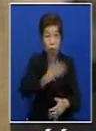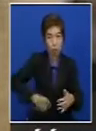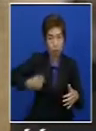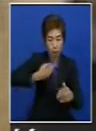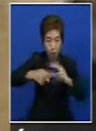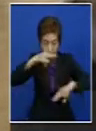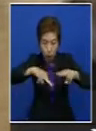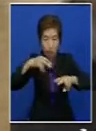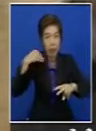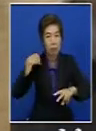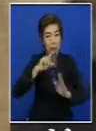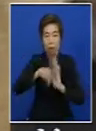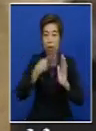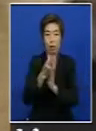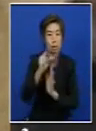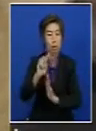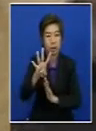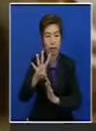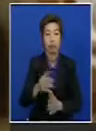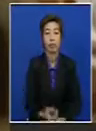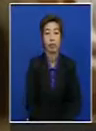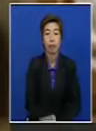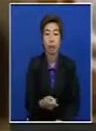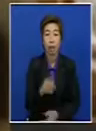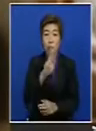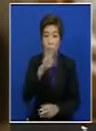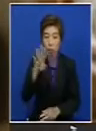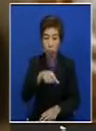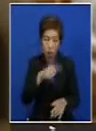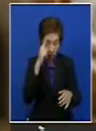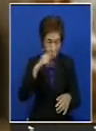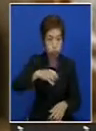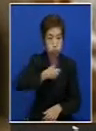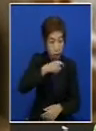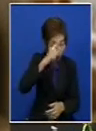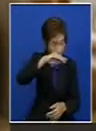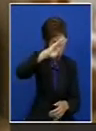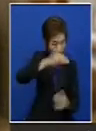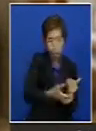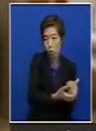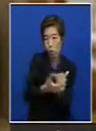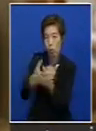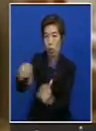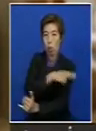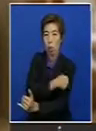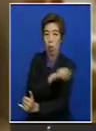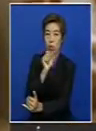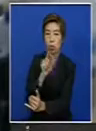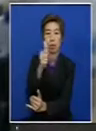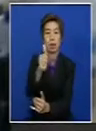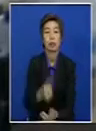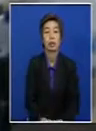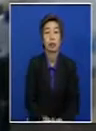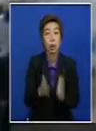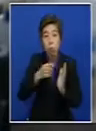ที่คอยดูแลตลอด24ชั่วโมงพร้อมระบบนำส่งโรงพยาบาลเพื่อรับการรักษาได้ทันทีผู้สู